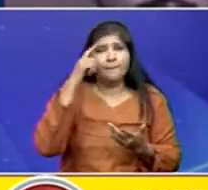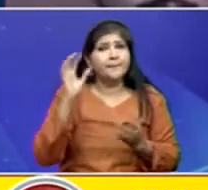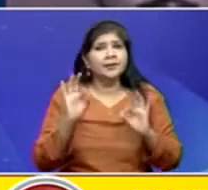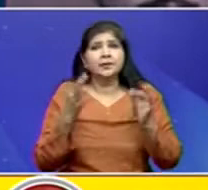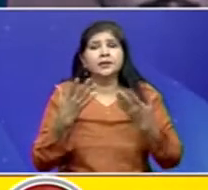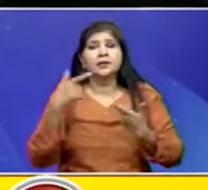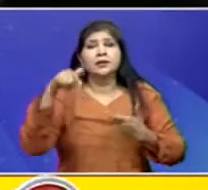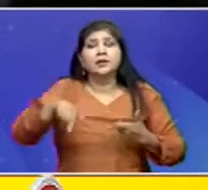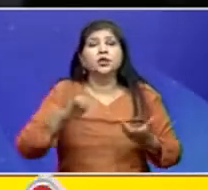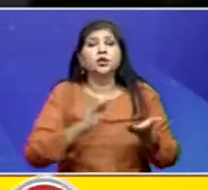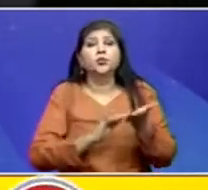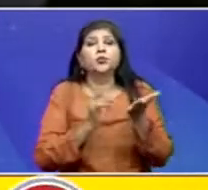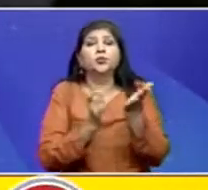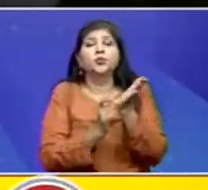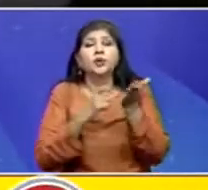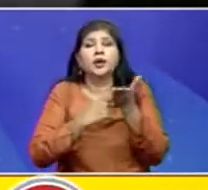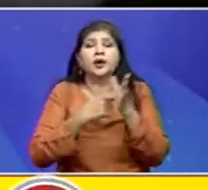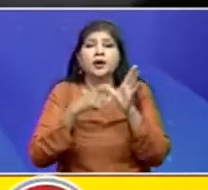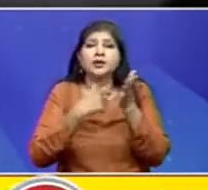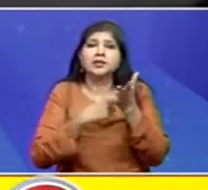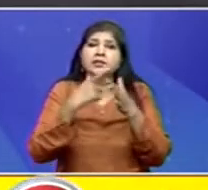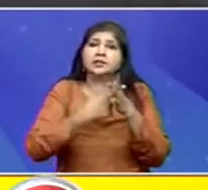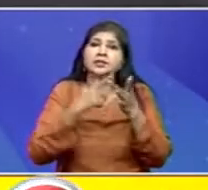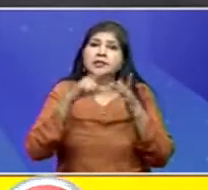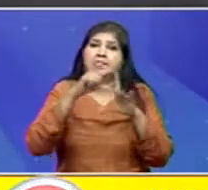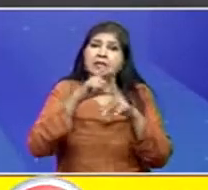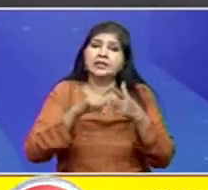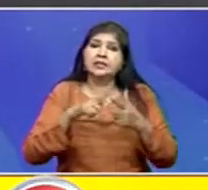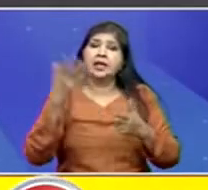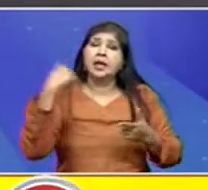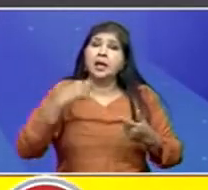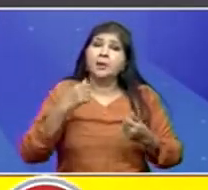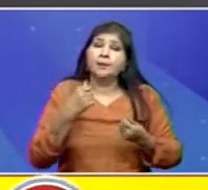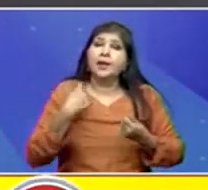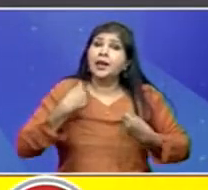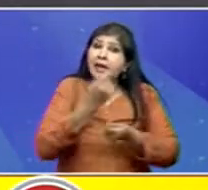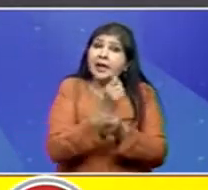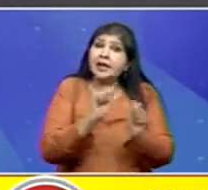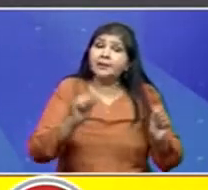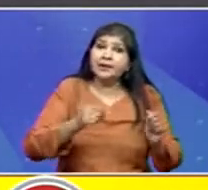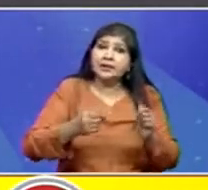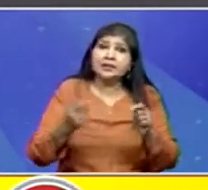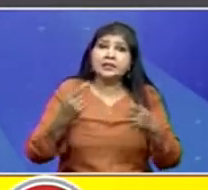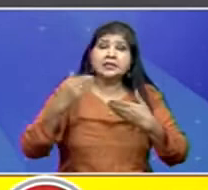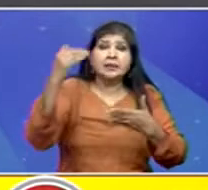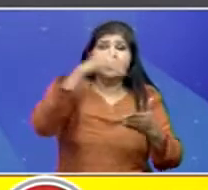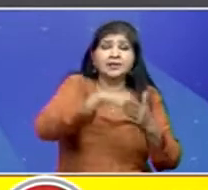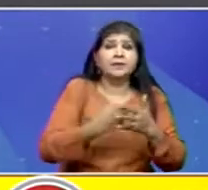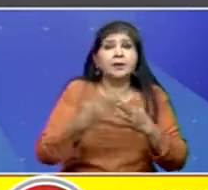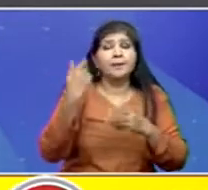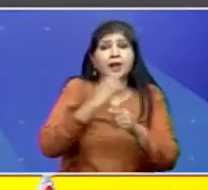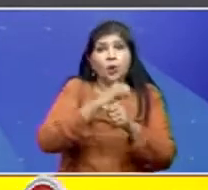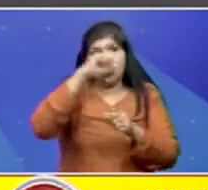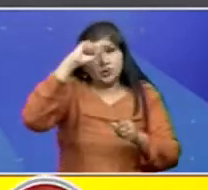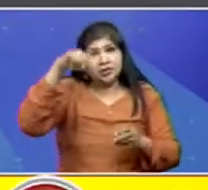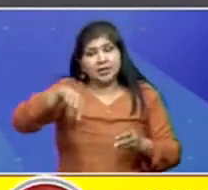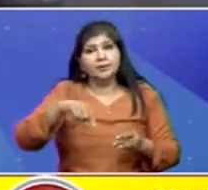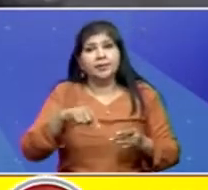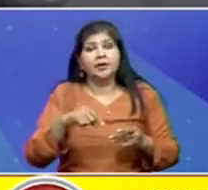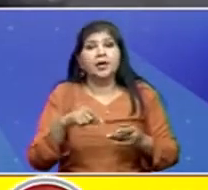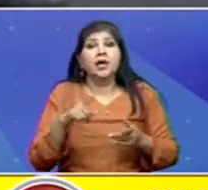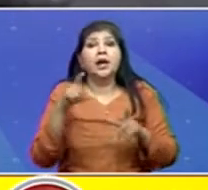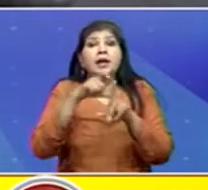कि मुरार्जी भाई देशाई स्वतंत्रता संग्राम में सामिर होने से पहले गुजरात में